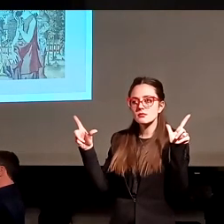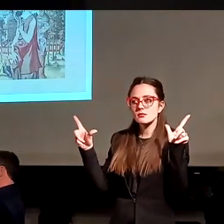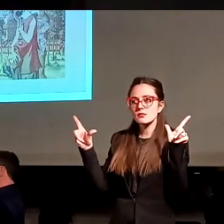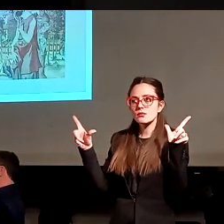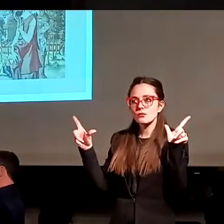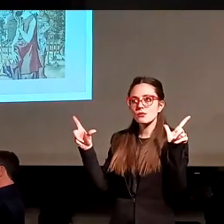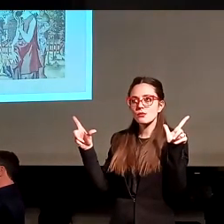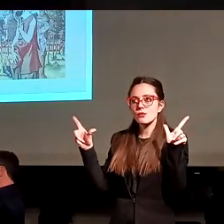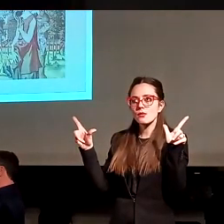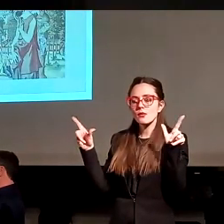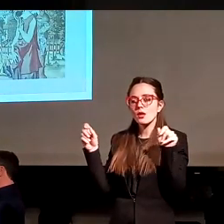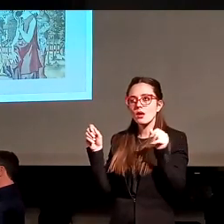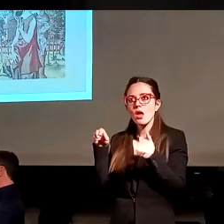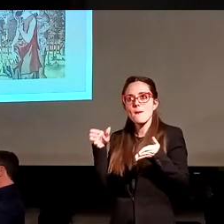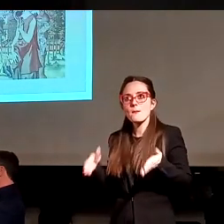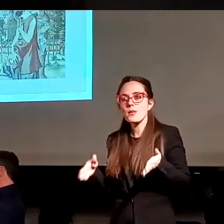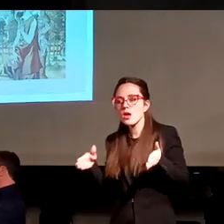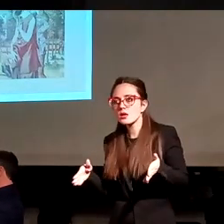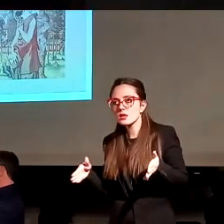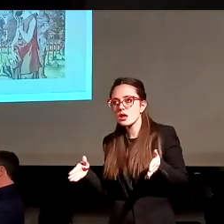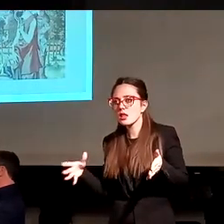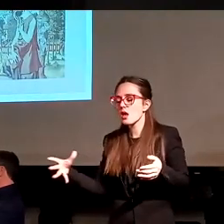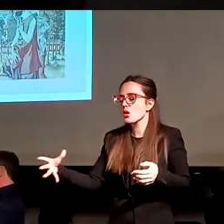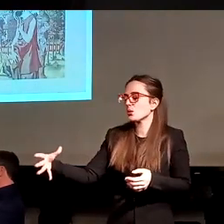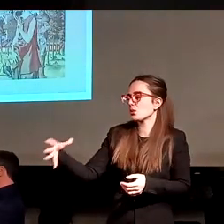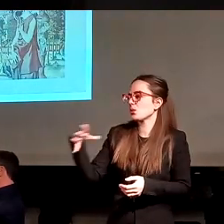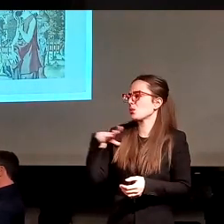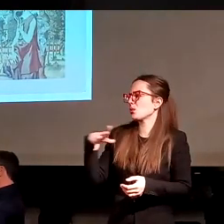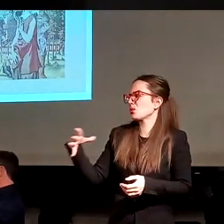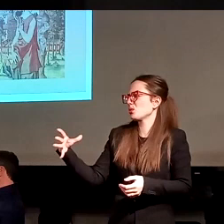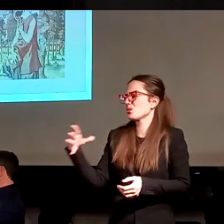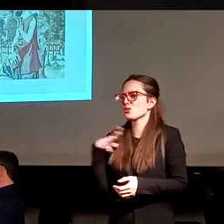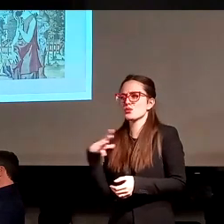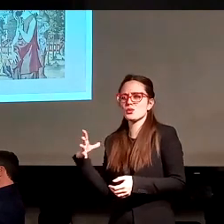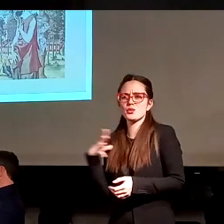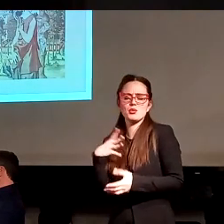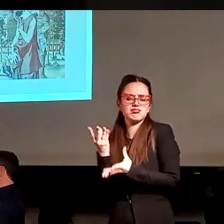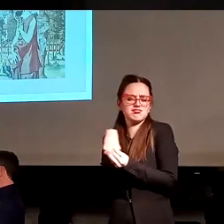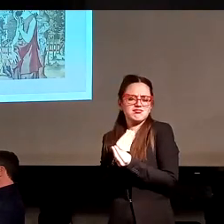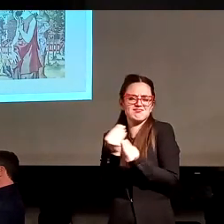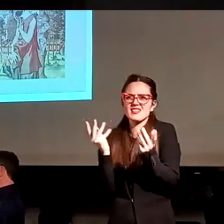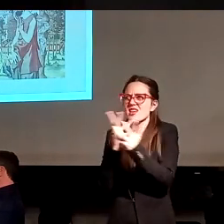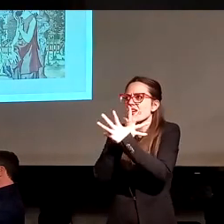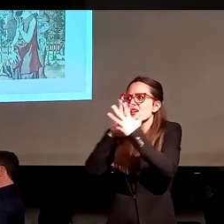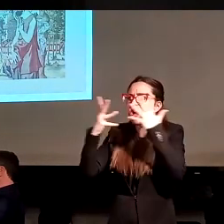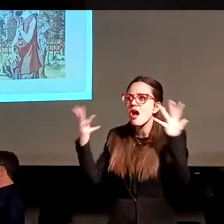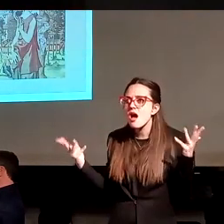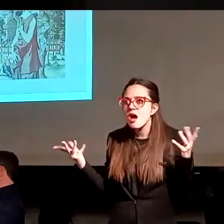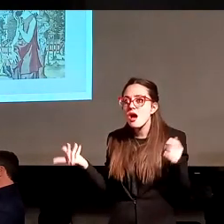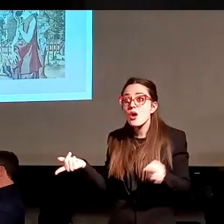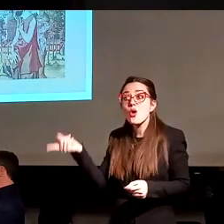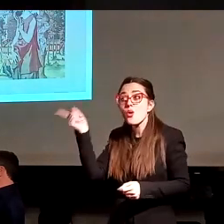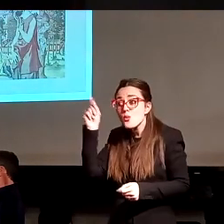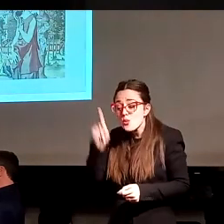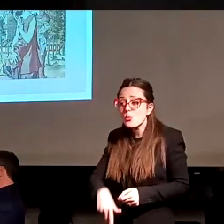il presente era quasi intollerabile per la sua ricchezza e nitidezza così